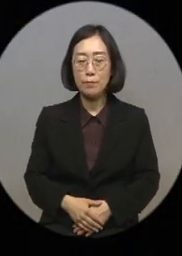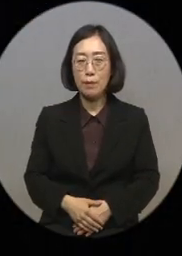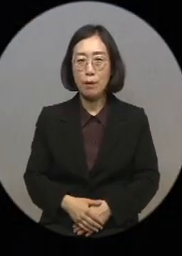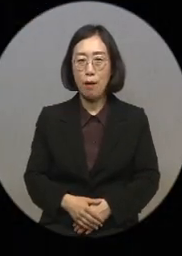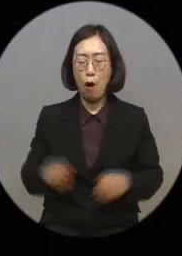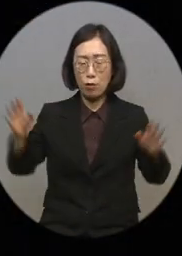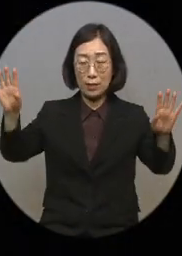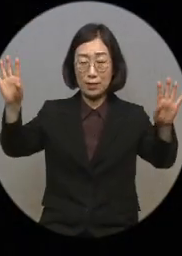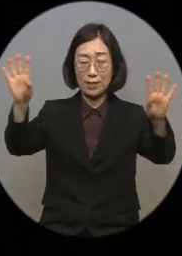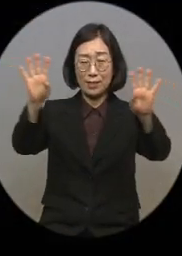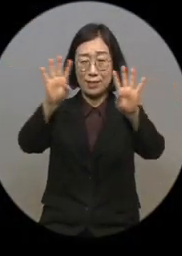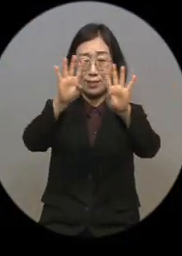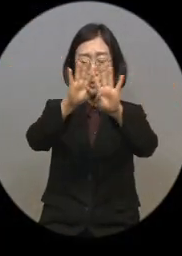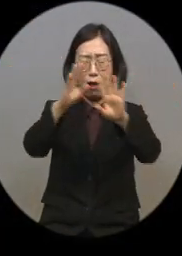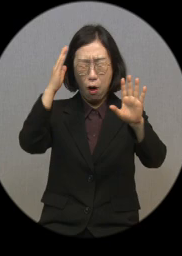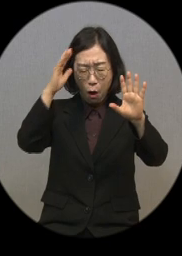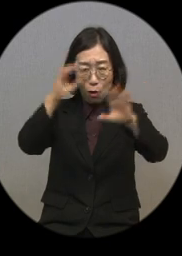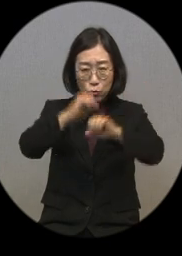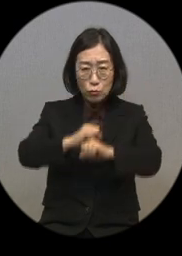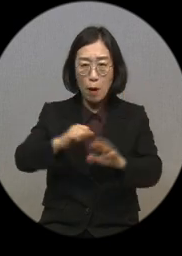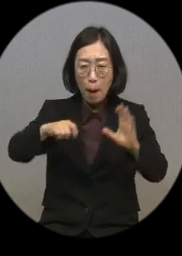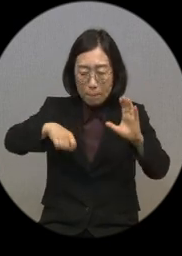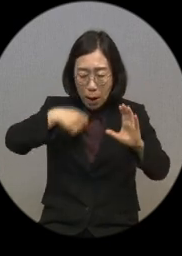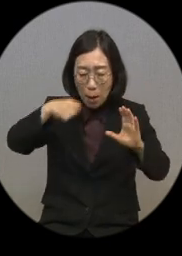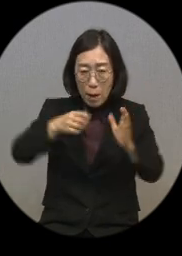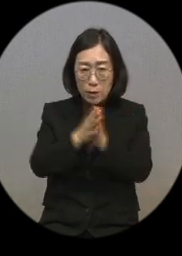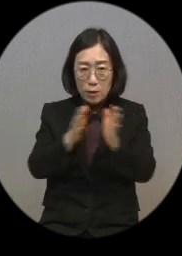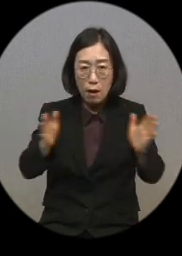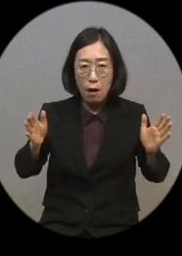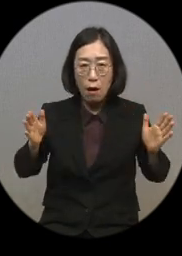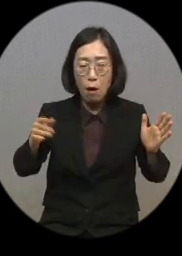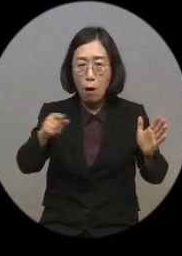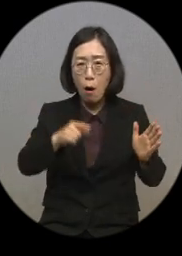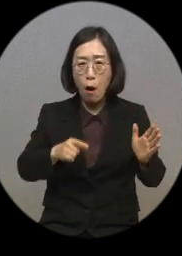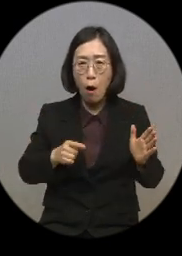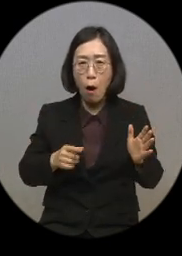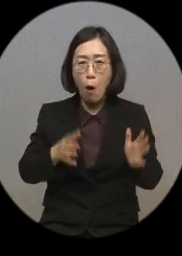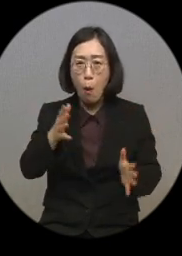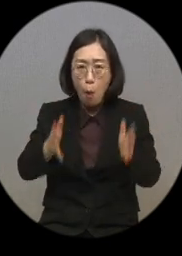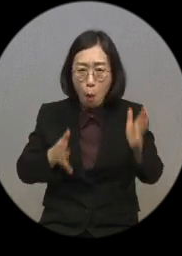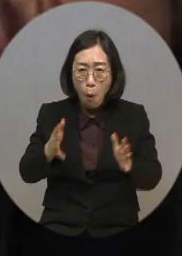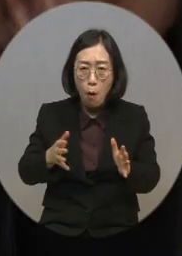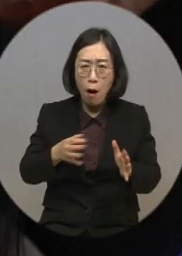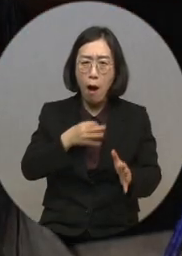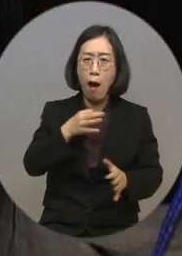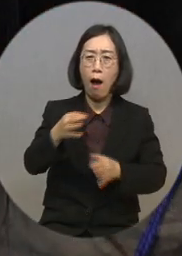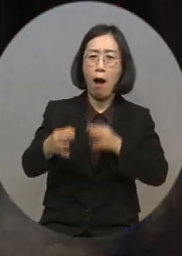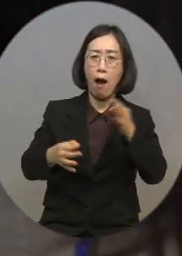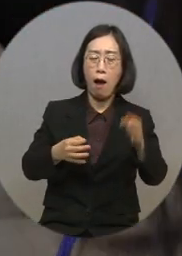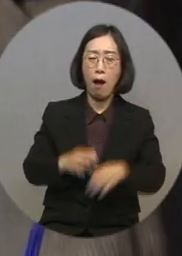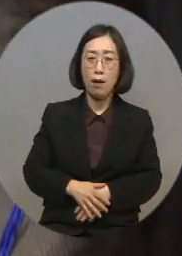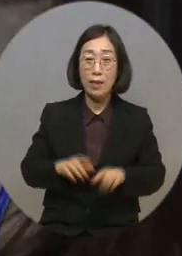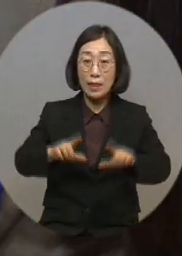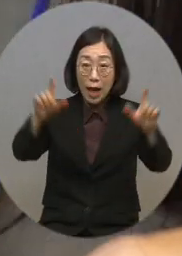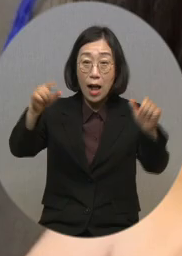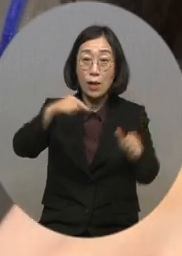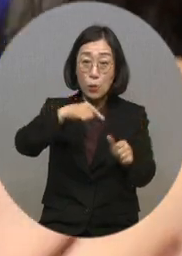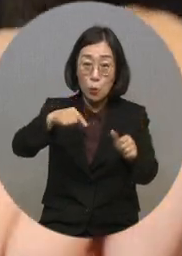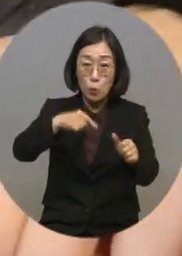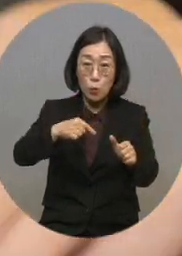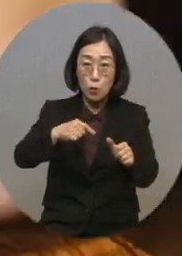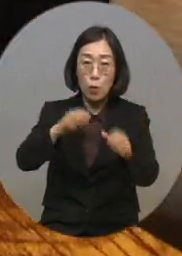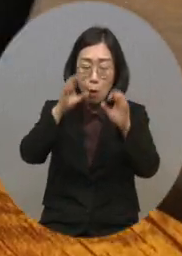커튼이 닫히고 어둠 속에서 식사가 시작되자 곳곳에서는 당황하는 탄식이 들립니다. 이날 교육은